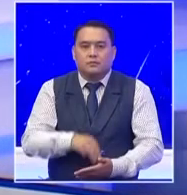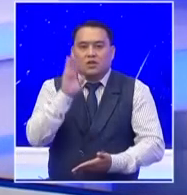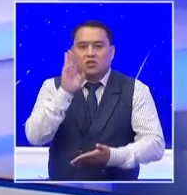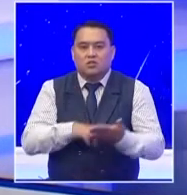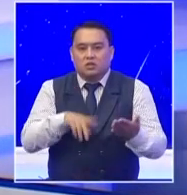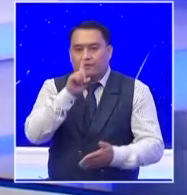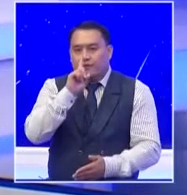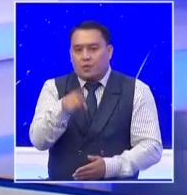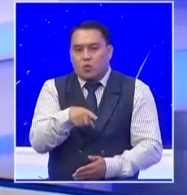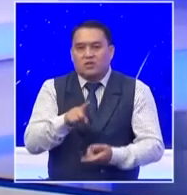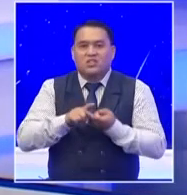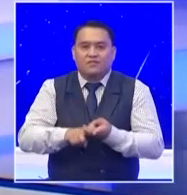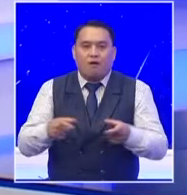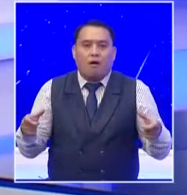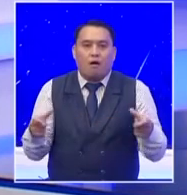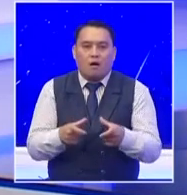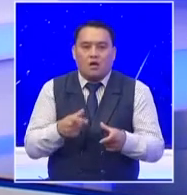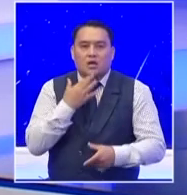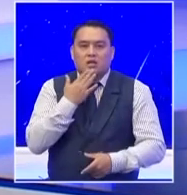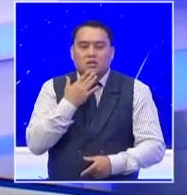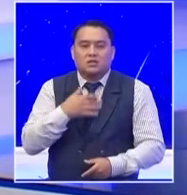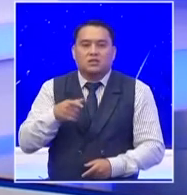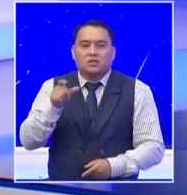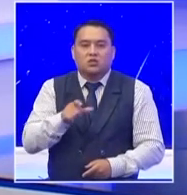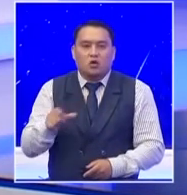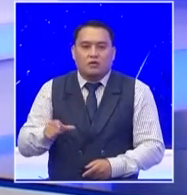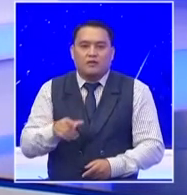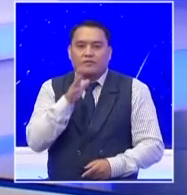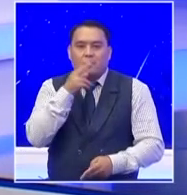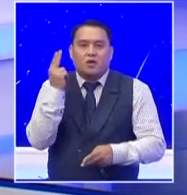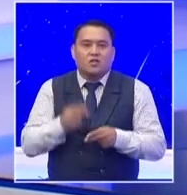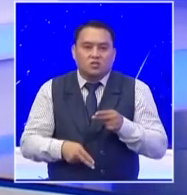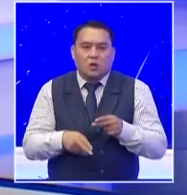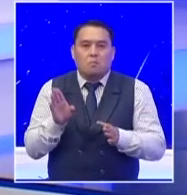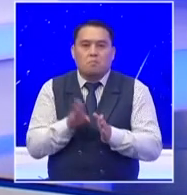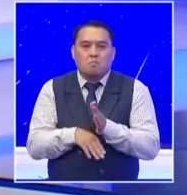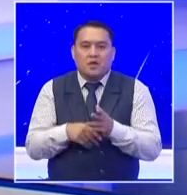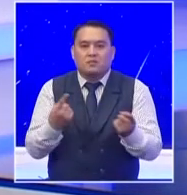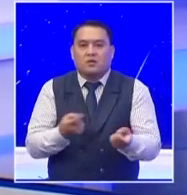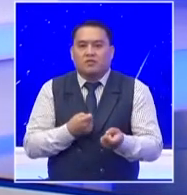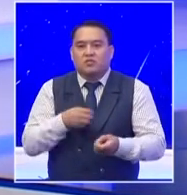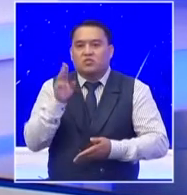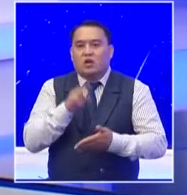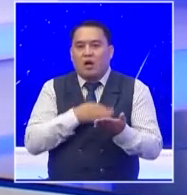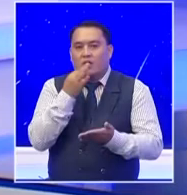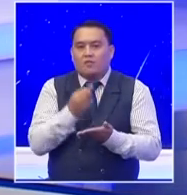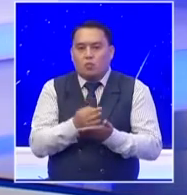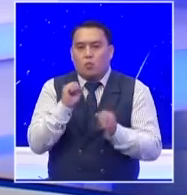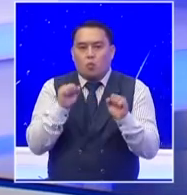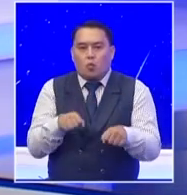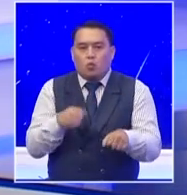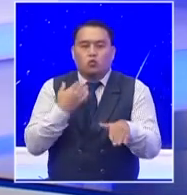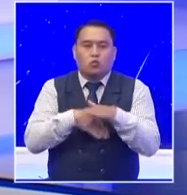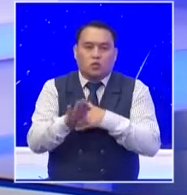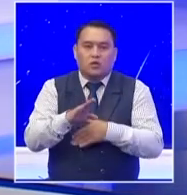Штрафов не будет. В связи с карантином иностранные граждане, срок действия визы которых истек, без привлечения к административной ответственности могут